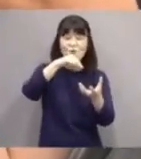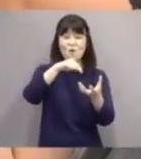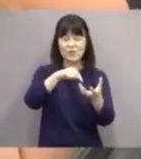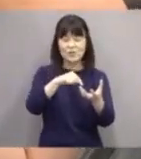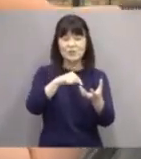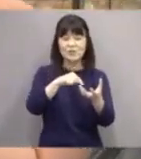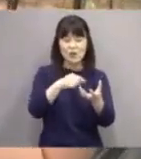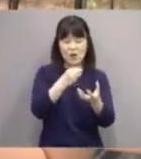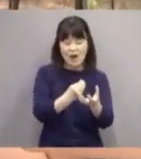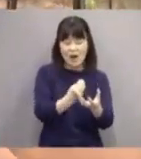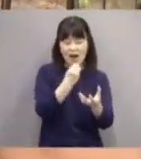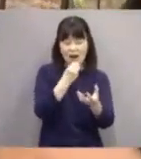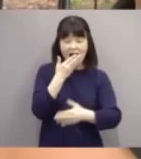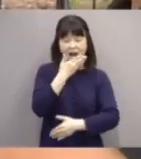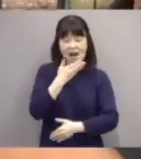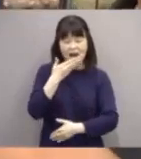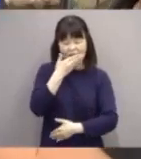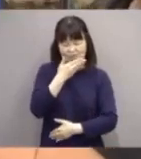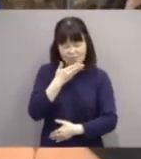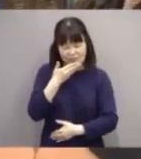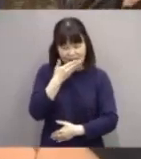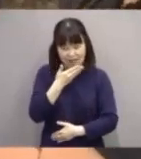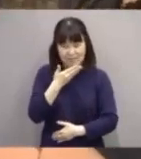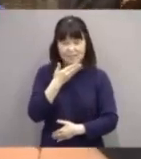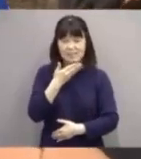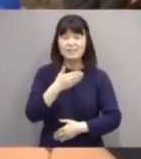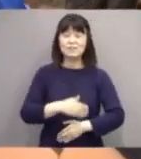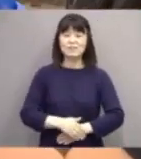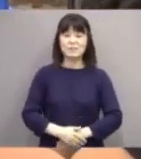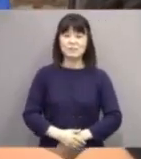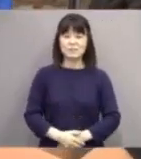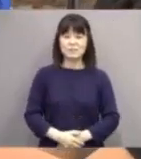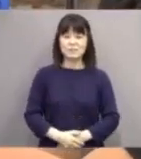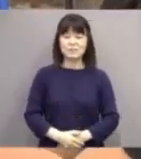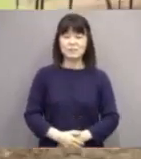した重さや育ったぶどうの甘さに驚いていました。